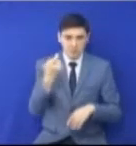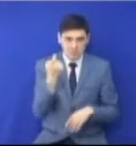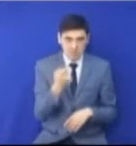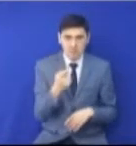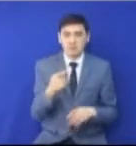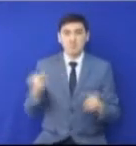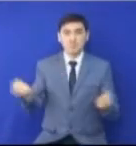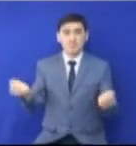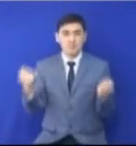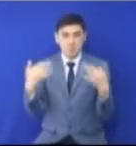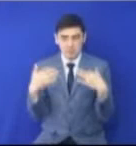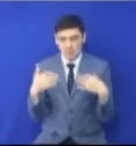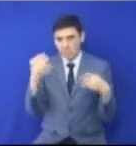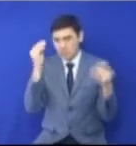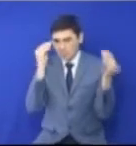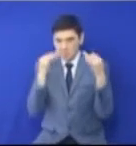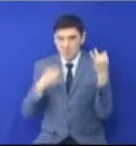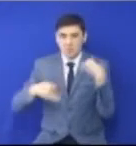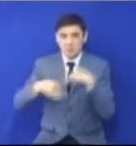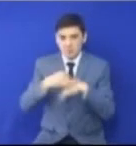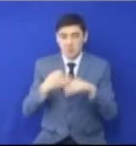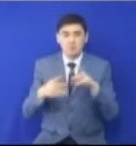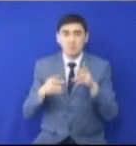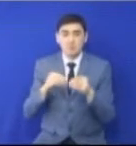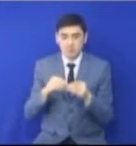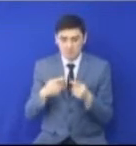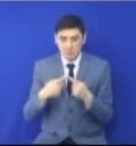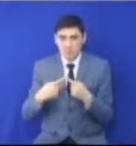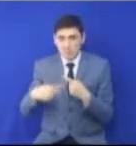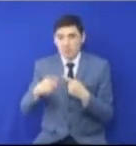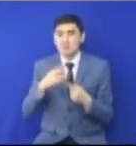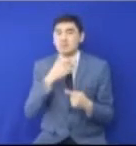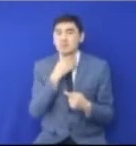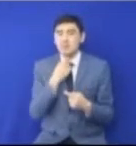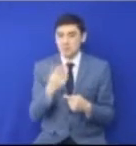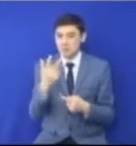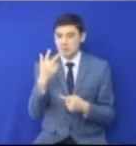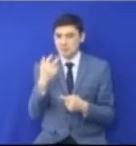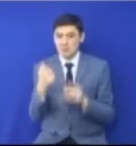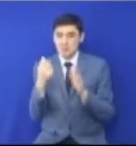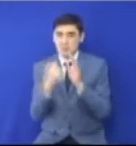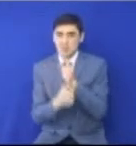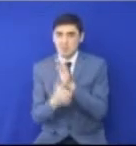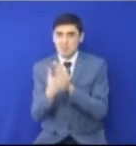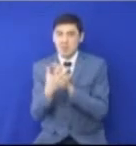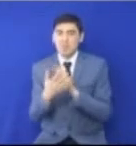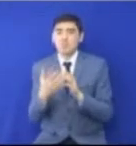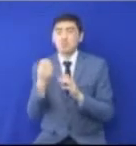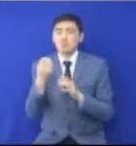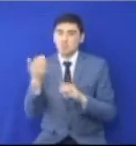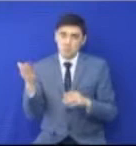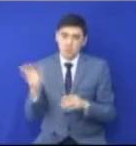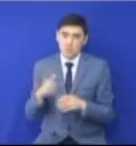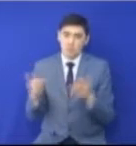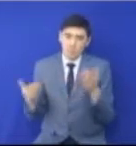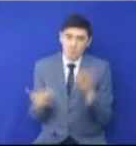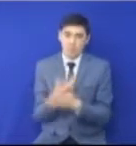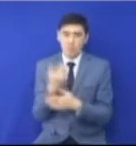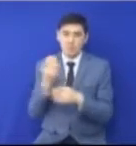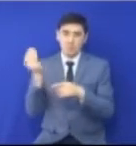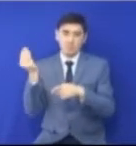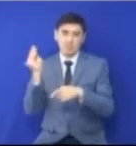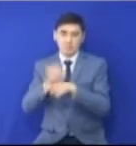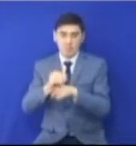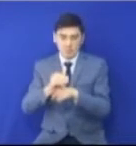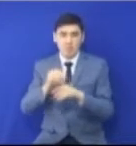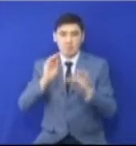айтылды. Басқосуда белгілі болғандай, биыл Семейге сергек жүйесіне қосылған 360 бейнебақылау камерасын сатып алу үшін облыстық